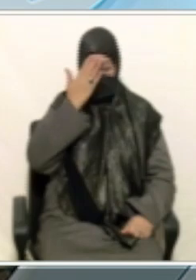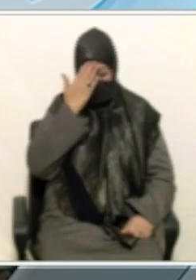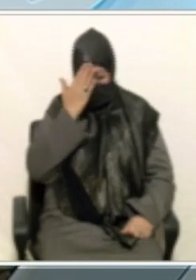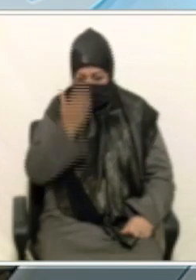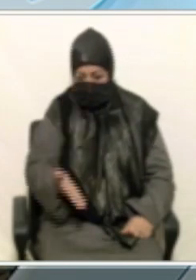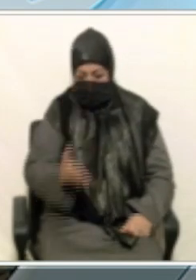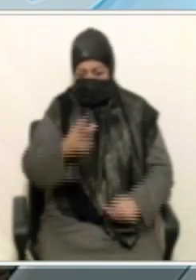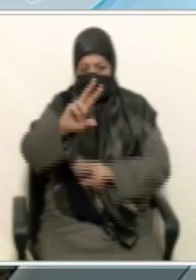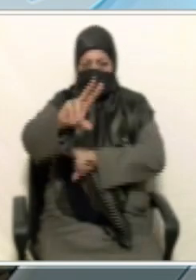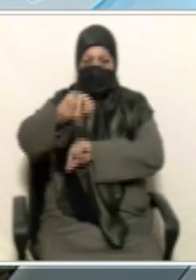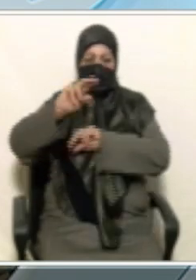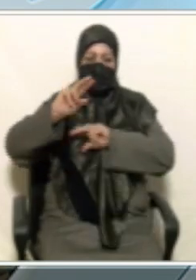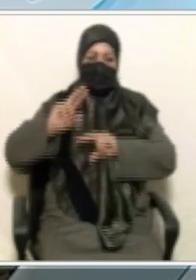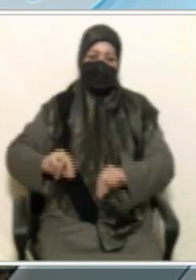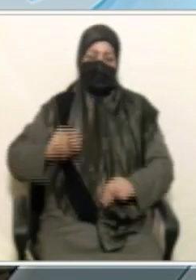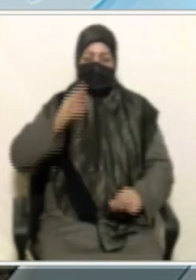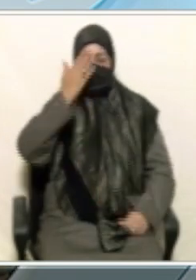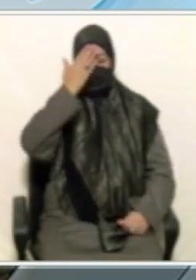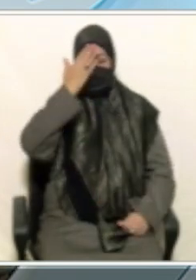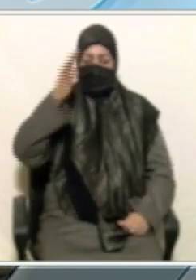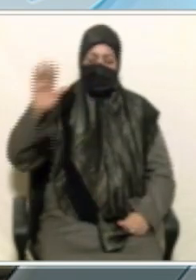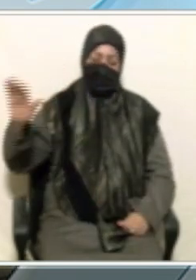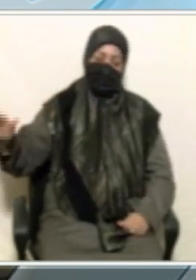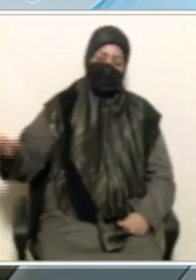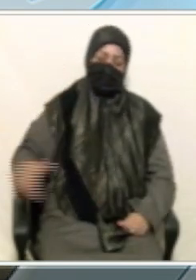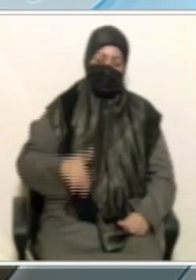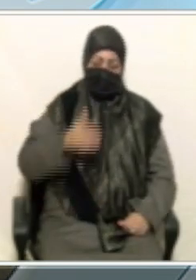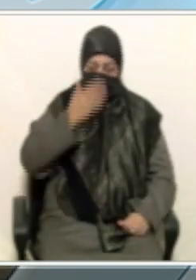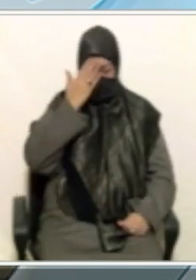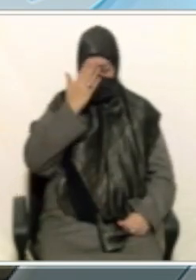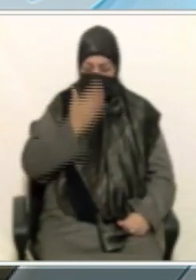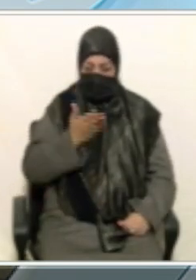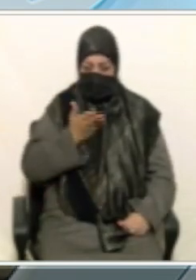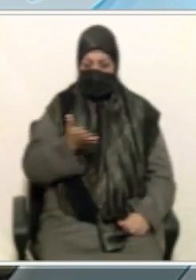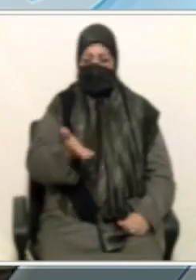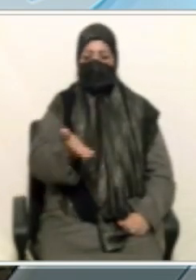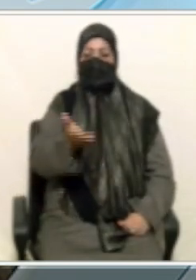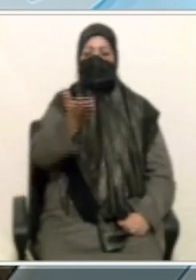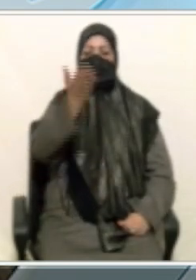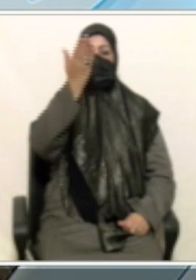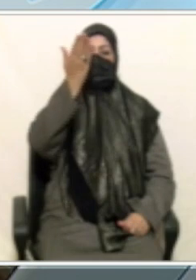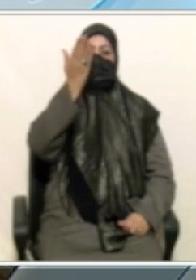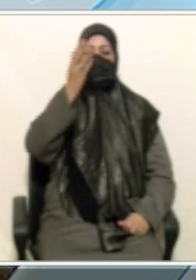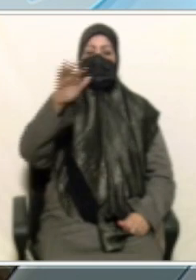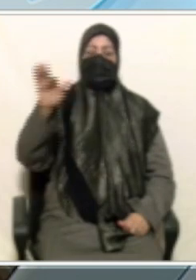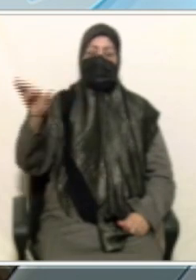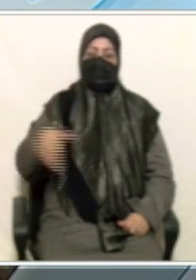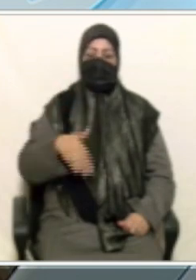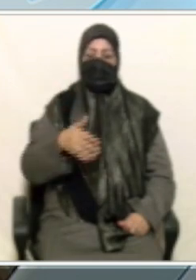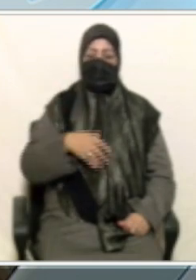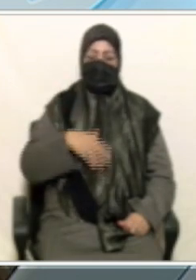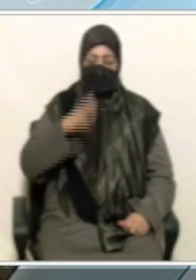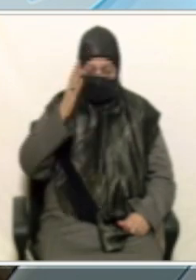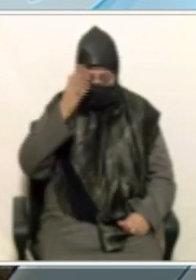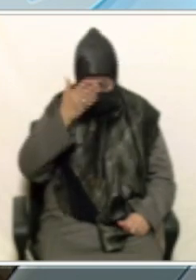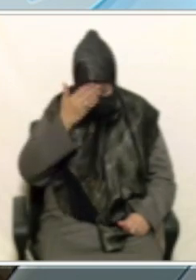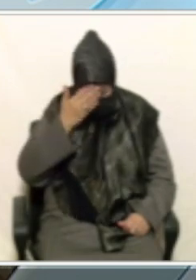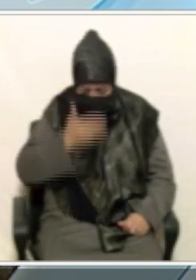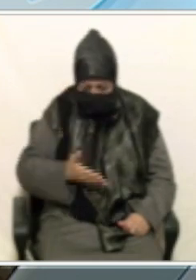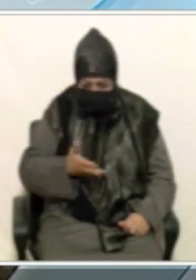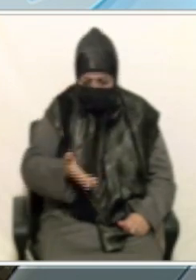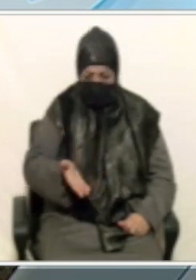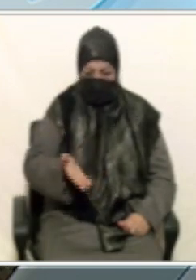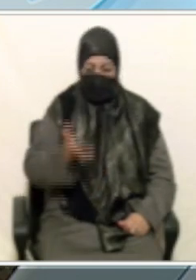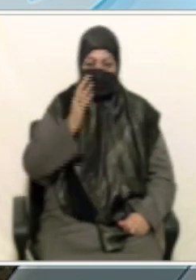فتدرك الركوع قبل أن يرفع. إذا أدركت الركوع ركعت قبل أن يرفع فركعتك صحيحة